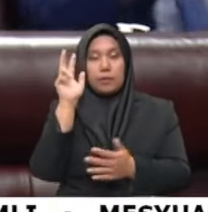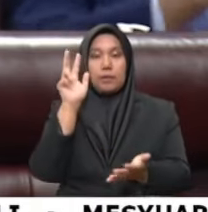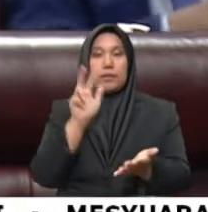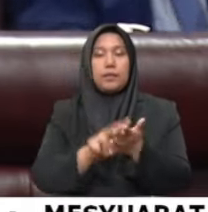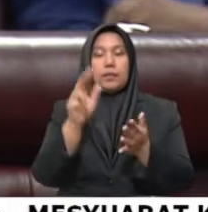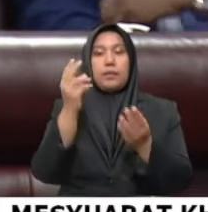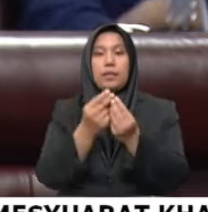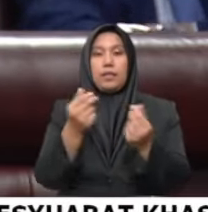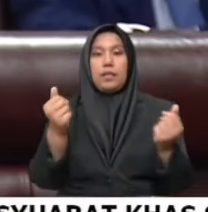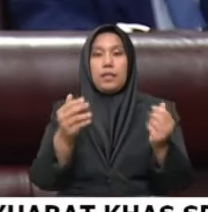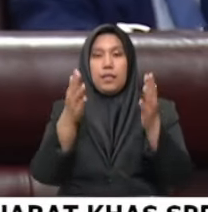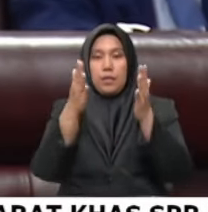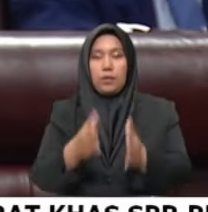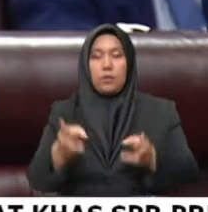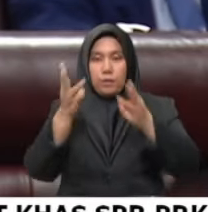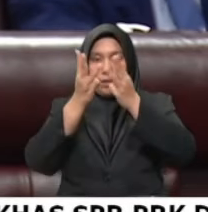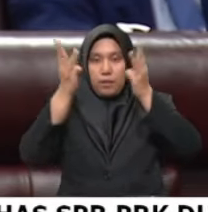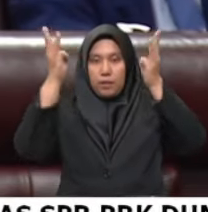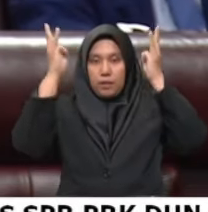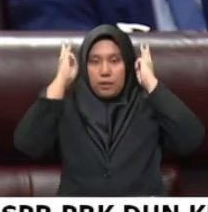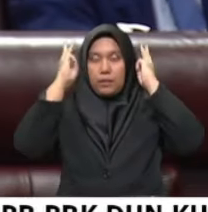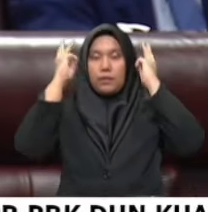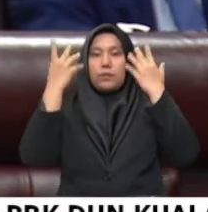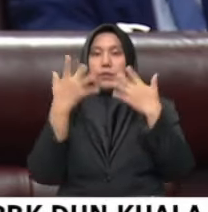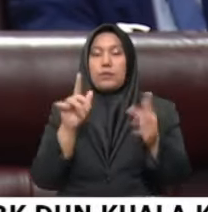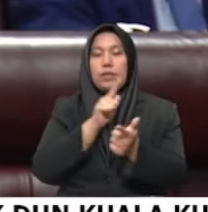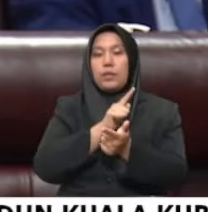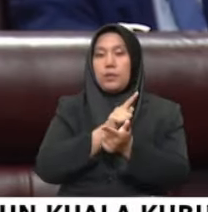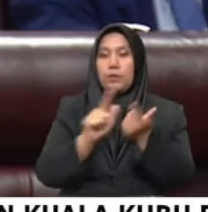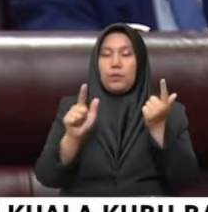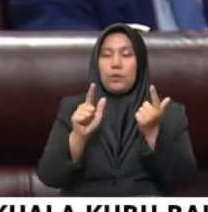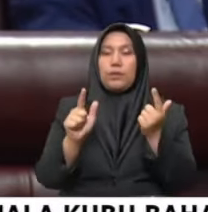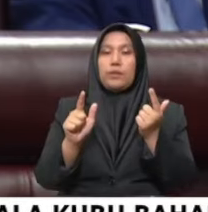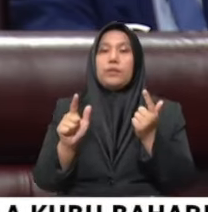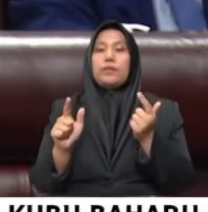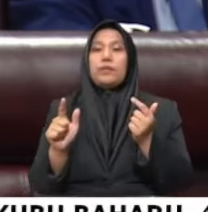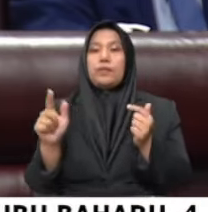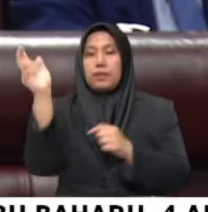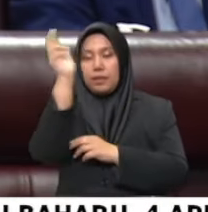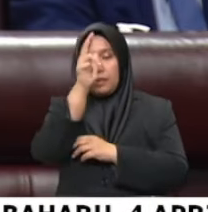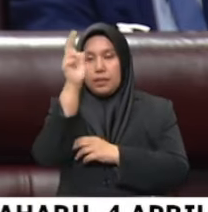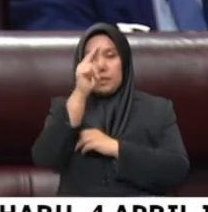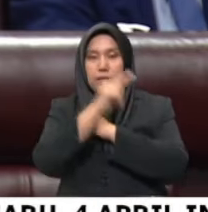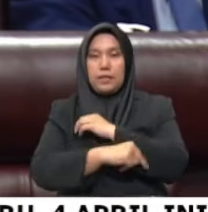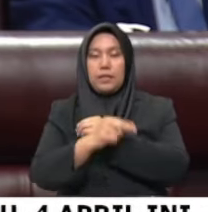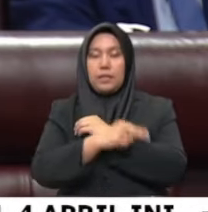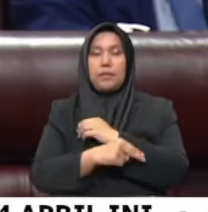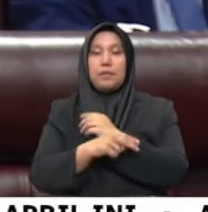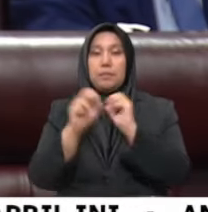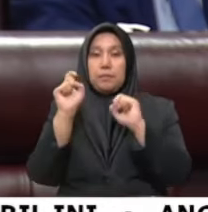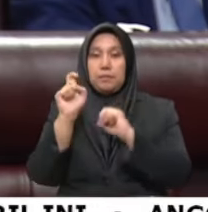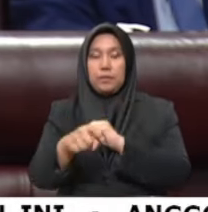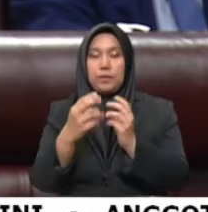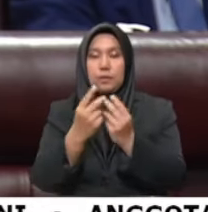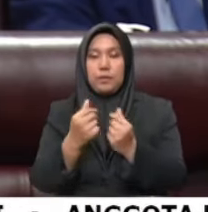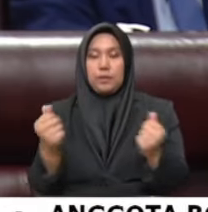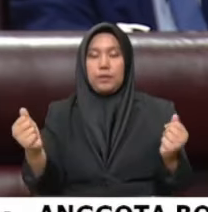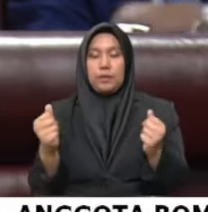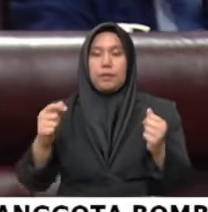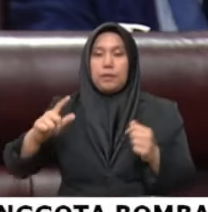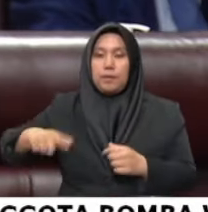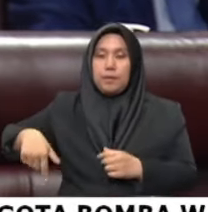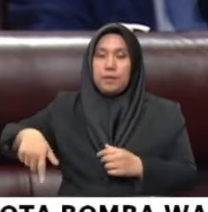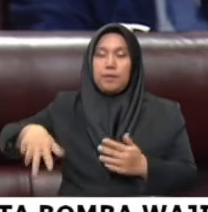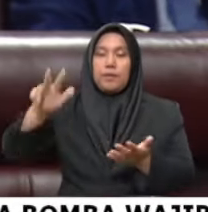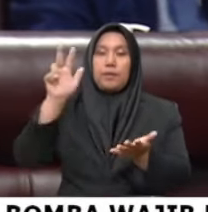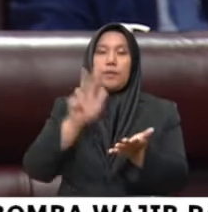orang asli walaupun telah lulus di peringkat kerajaan negeri. Kita juga disarankan untuk menyelesaikan isu kelewatan dan